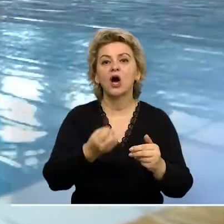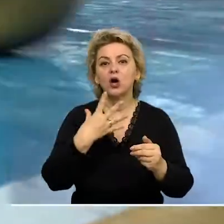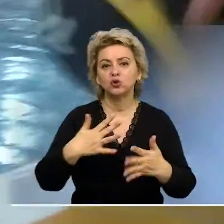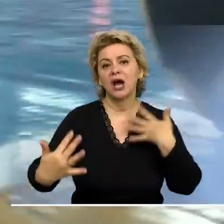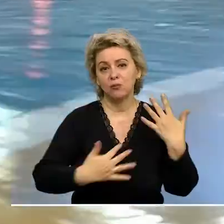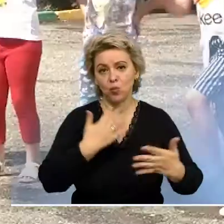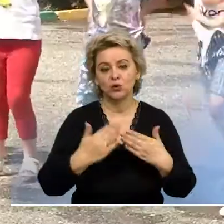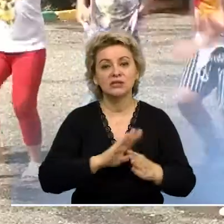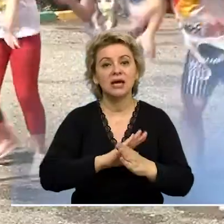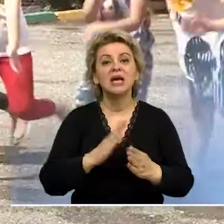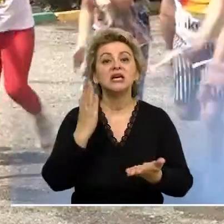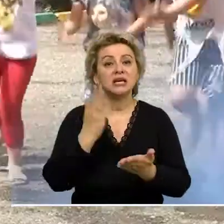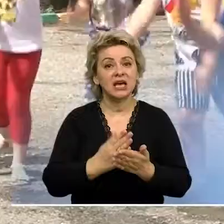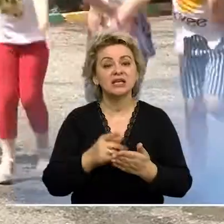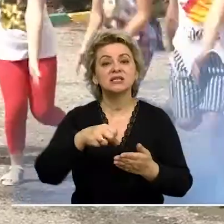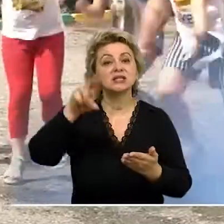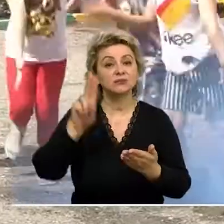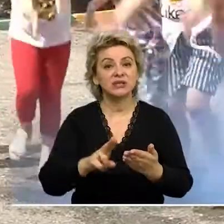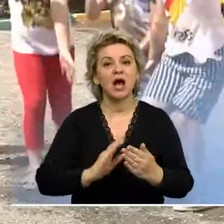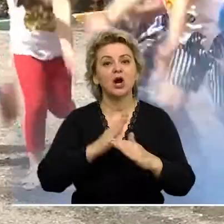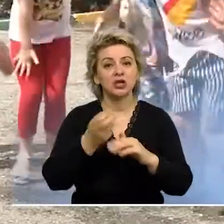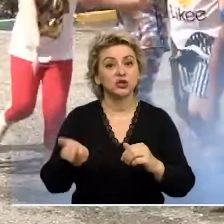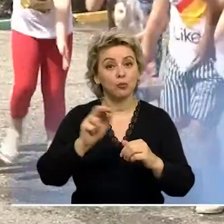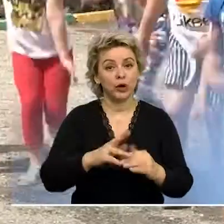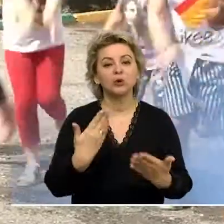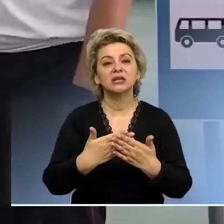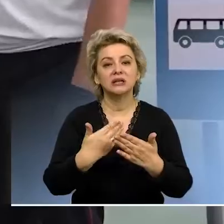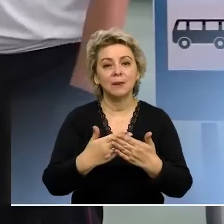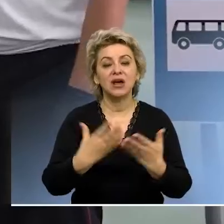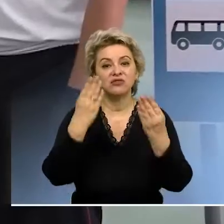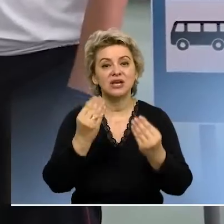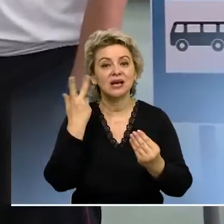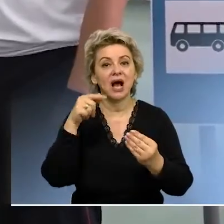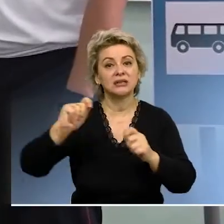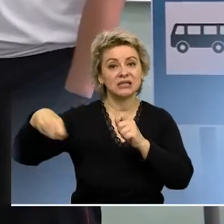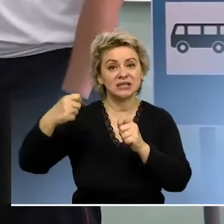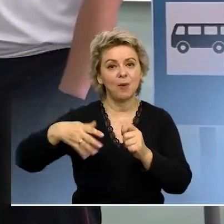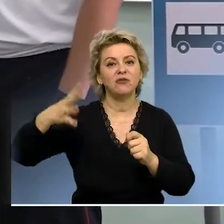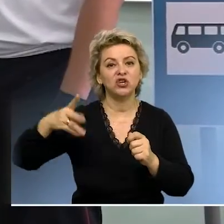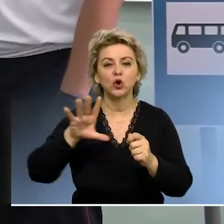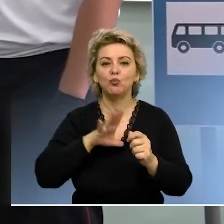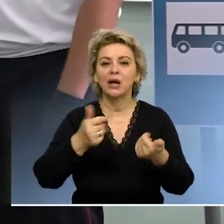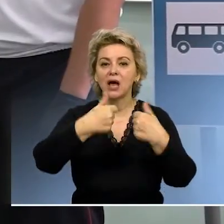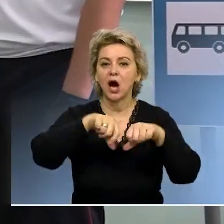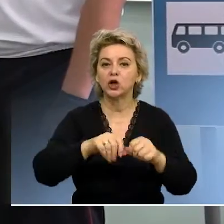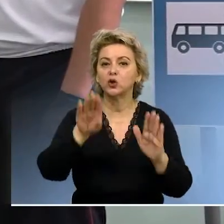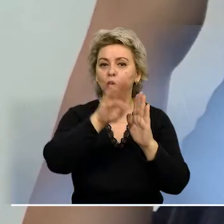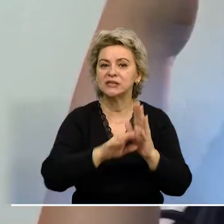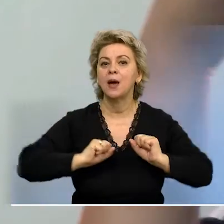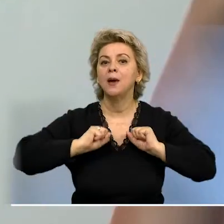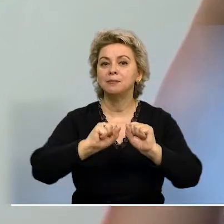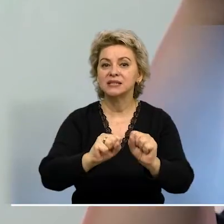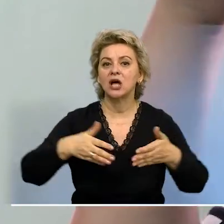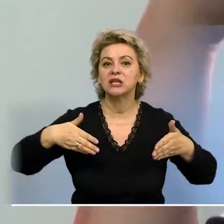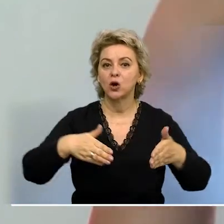детям огромное количество положительных эмоций. Не обходится и без специальных гостей. Например, в день, когда снимался репортаж,